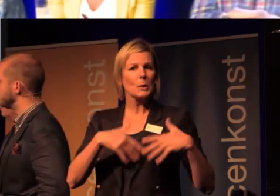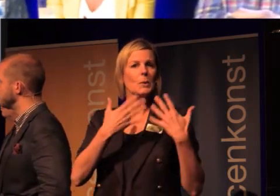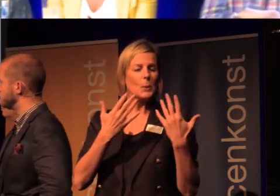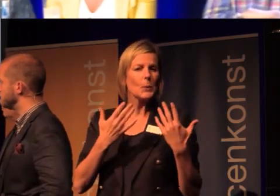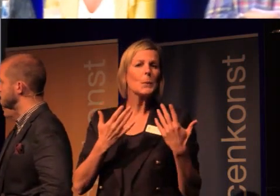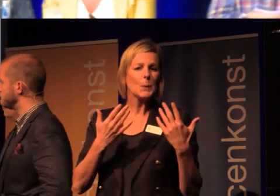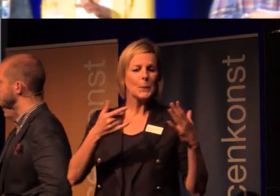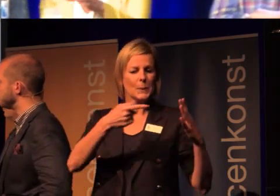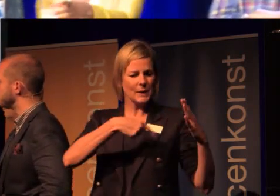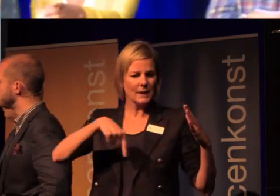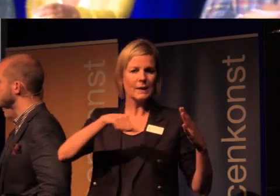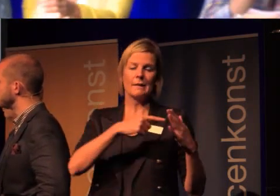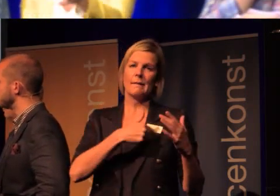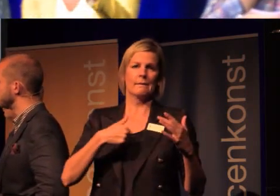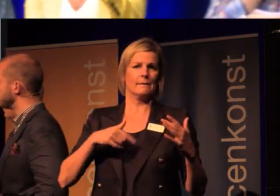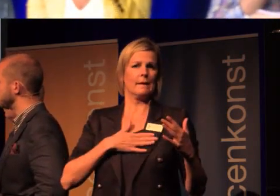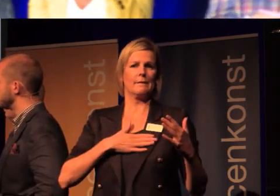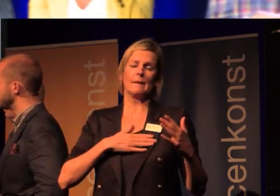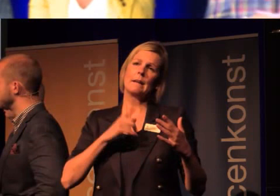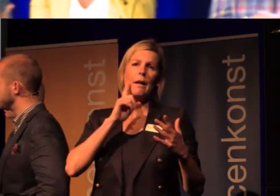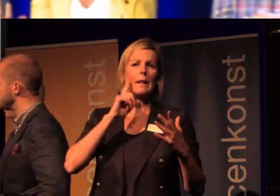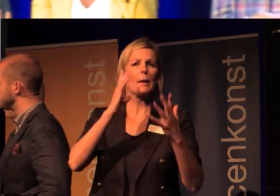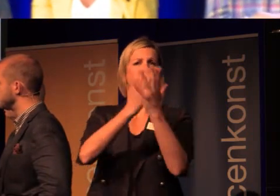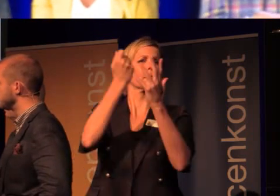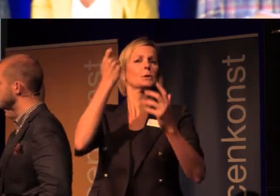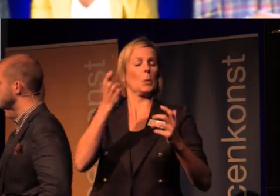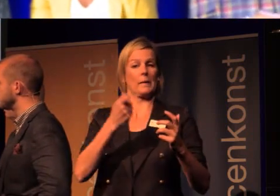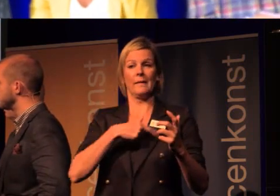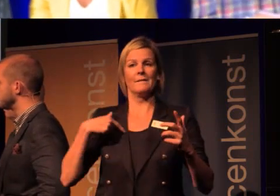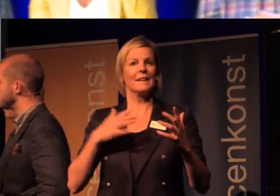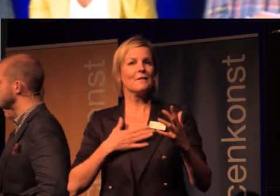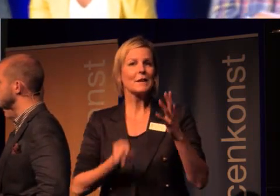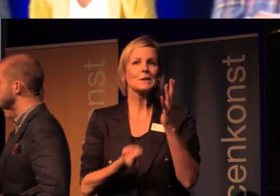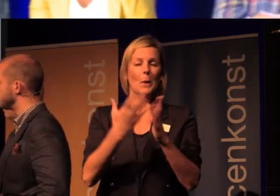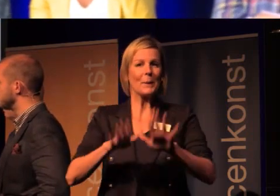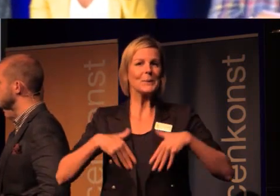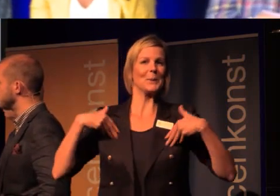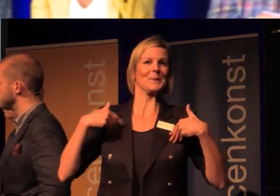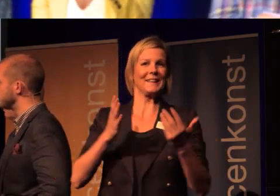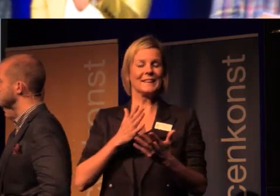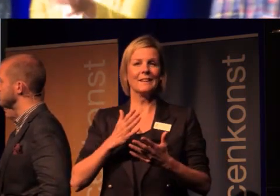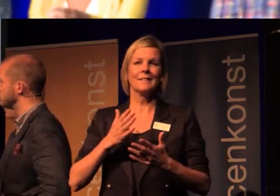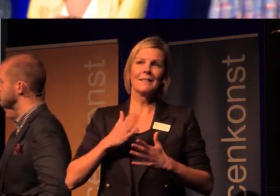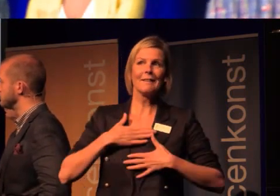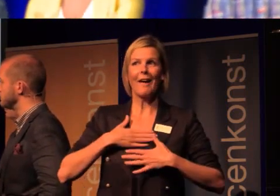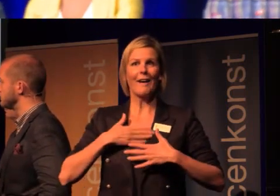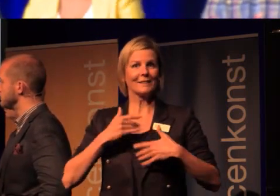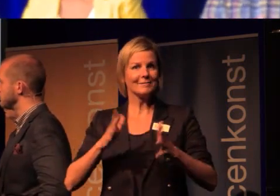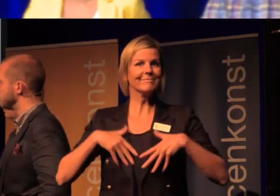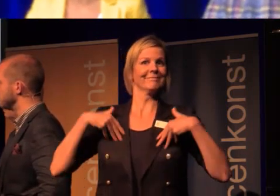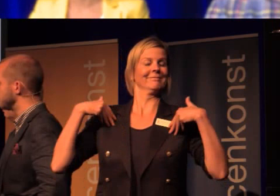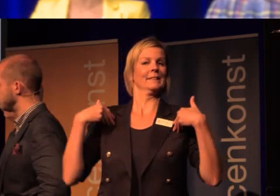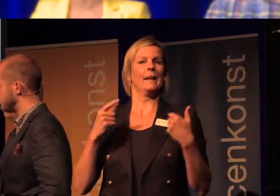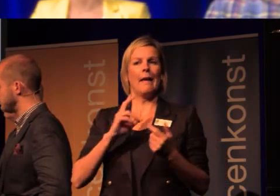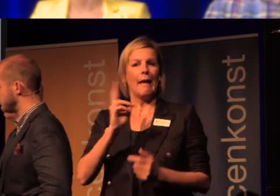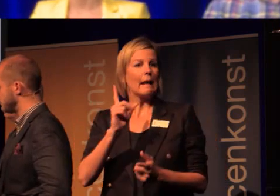någon typ av, eller för att man vill uppnå någonting. Man vill skapa glädje eller skapa njutning. Men det kan också vara så att man vill kritisera